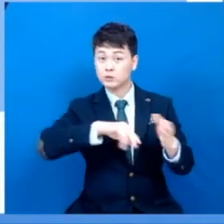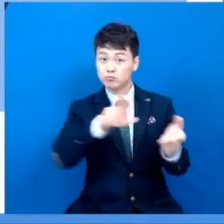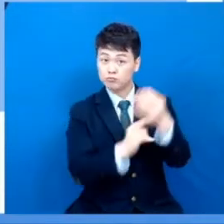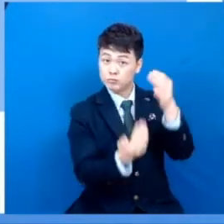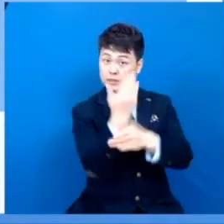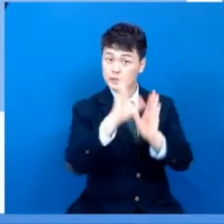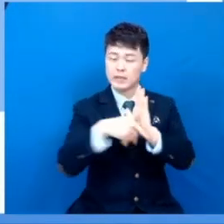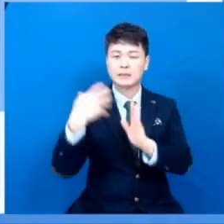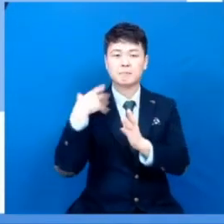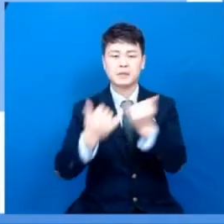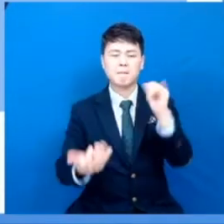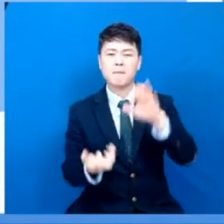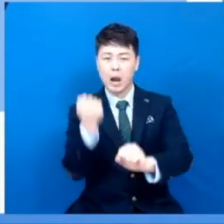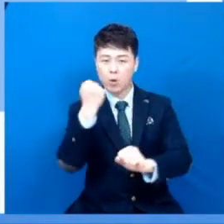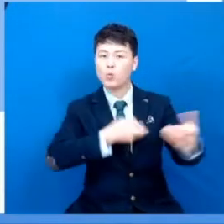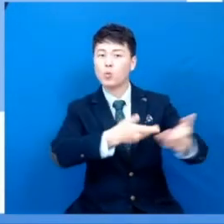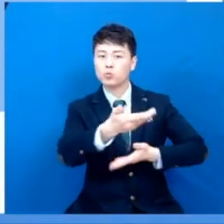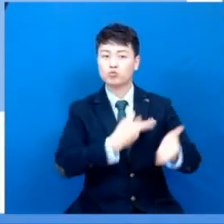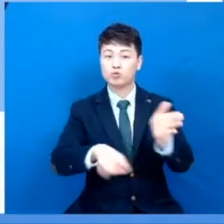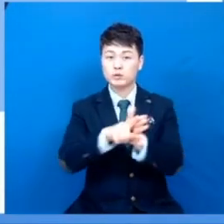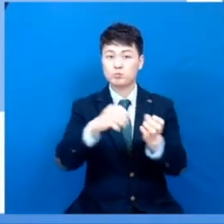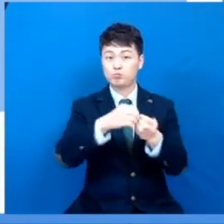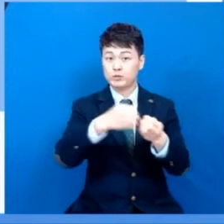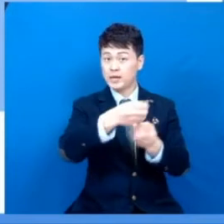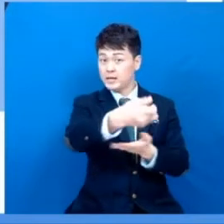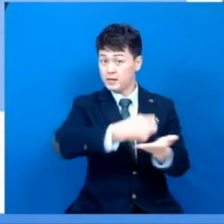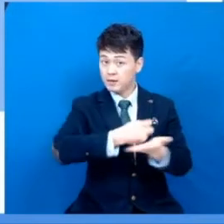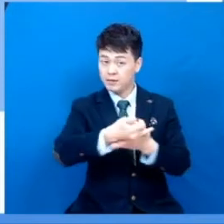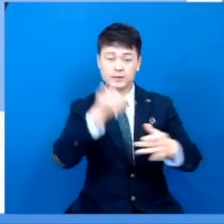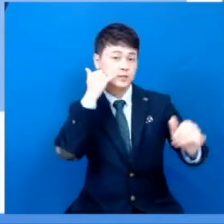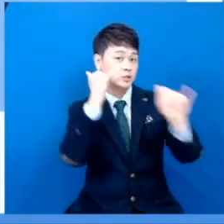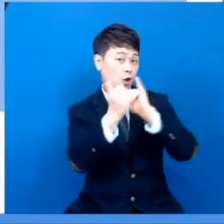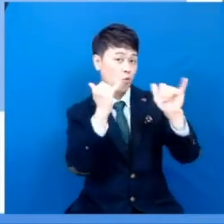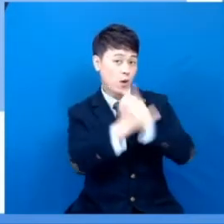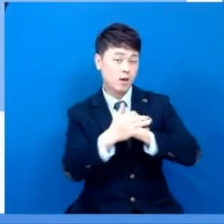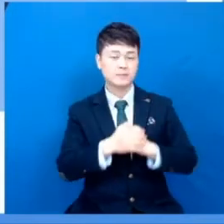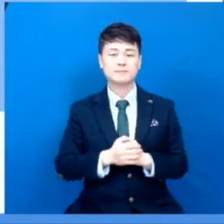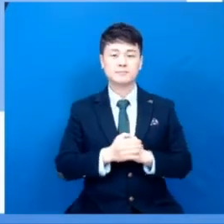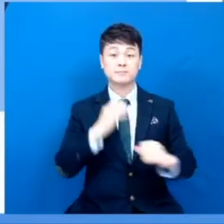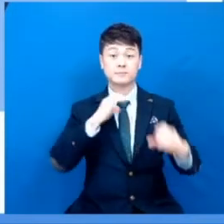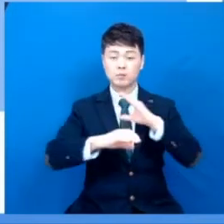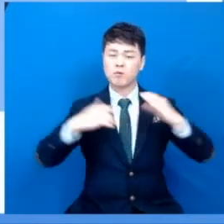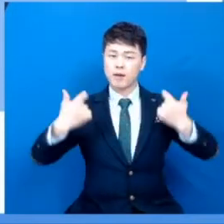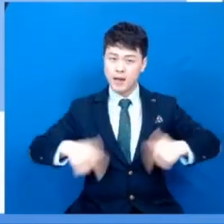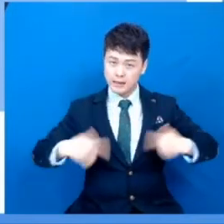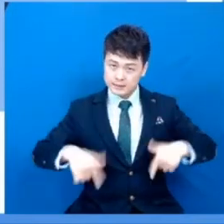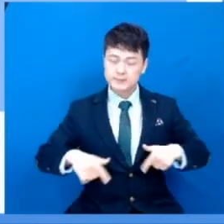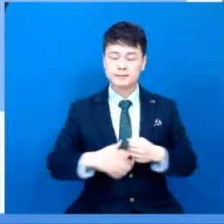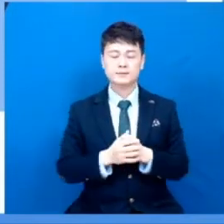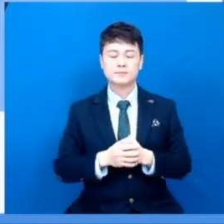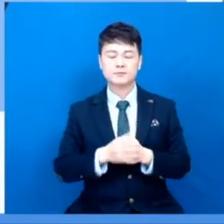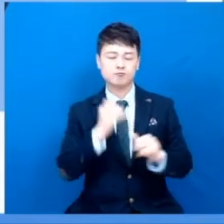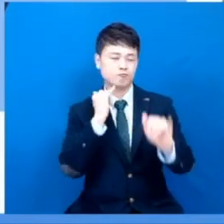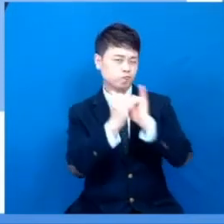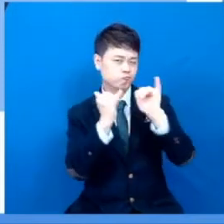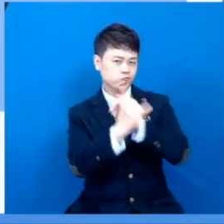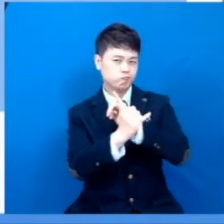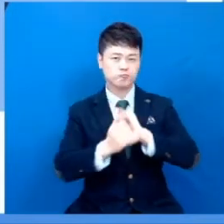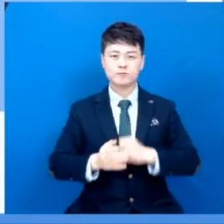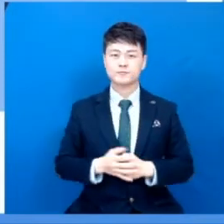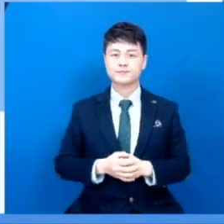담당자와 공유할 수 있도록 문자 전화 등 대화 창구를 상시적으로 열어 놓았습니다